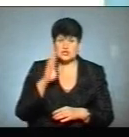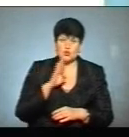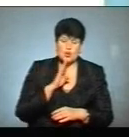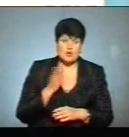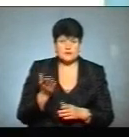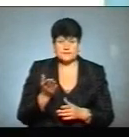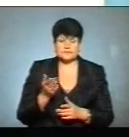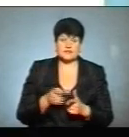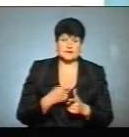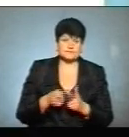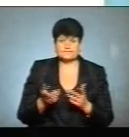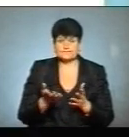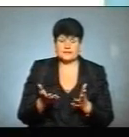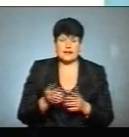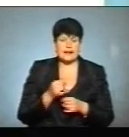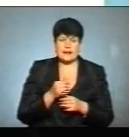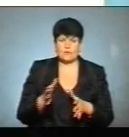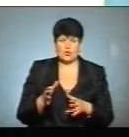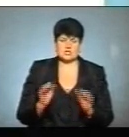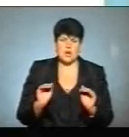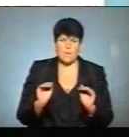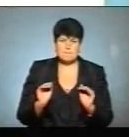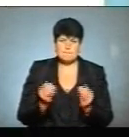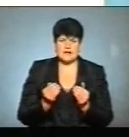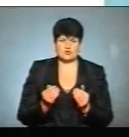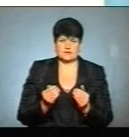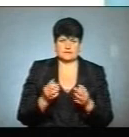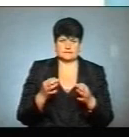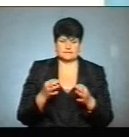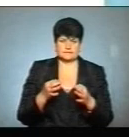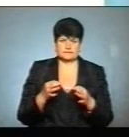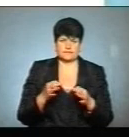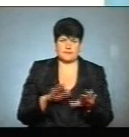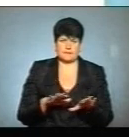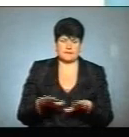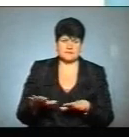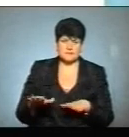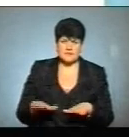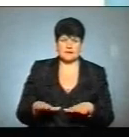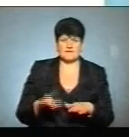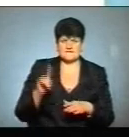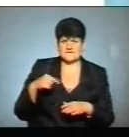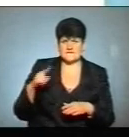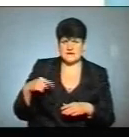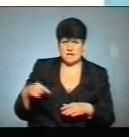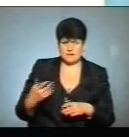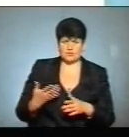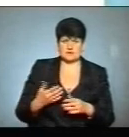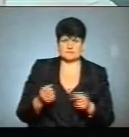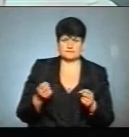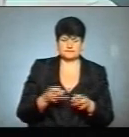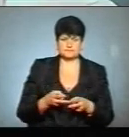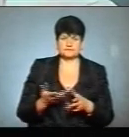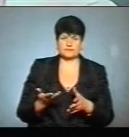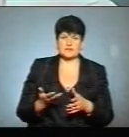жінок, не можна обмежувати вакансії, там окремі вимоги ставити, крім якихось певних професій. Чи ставлять